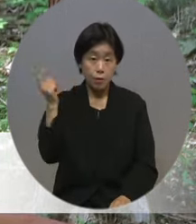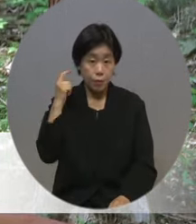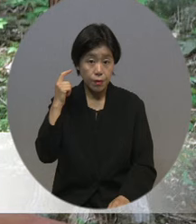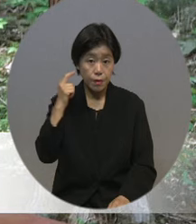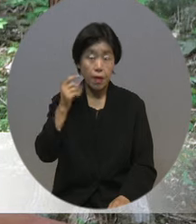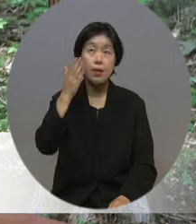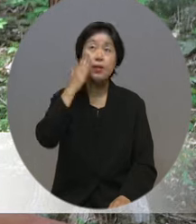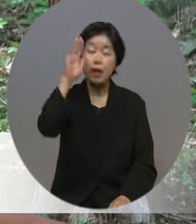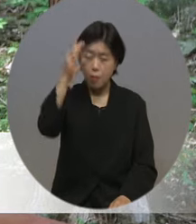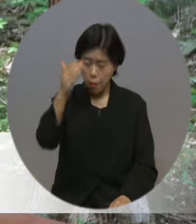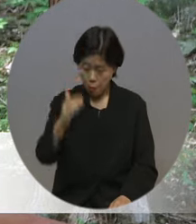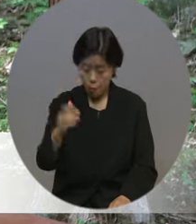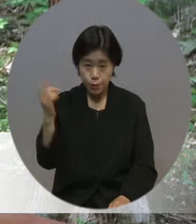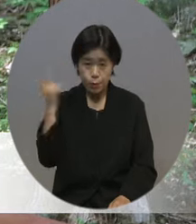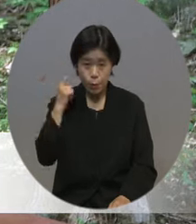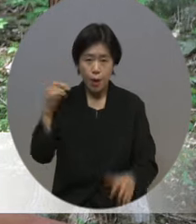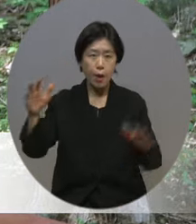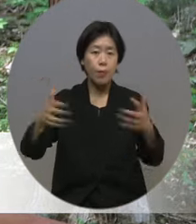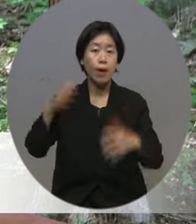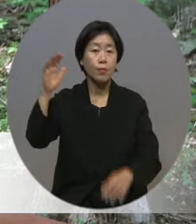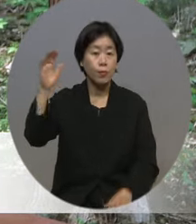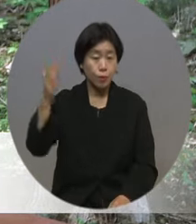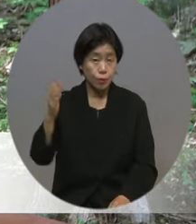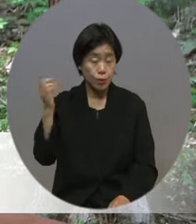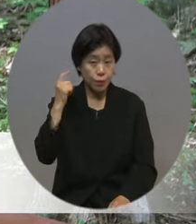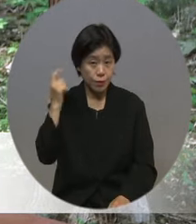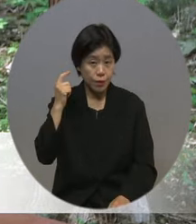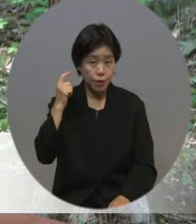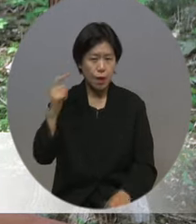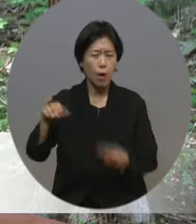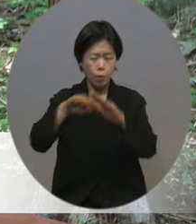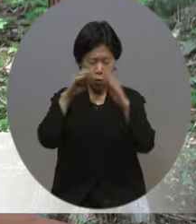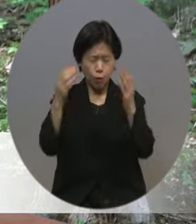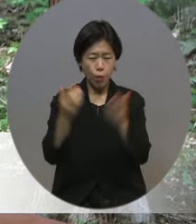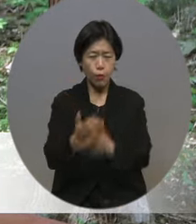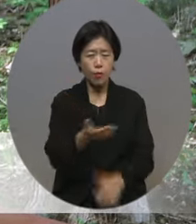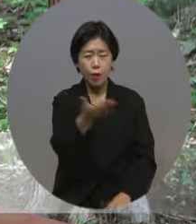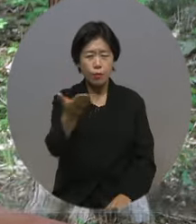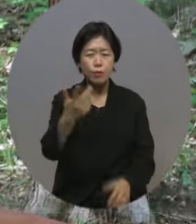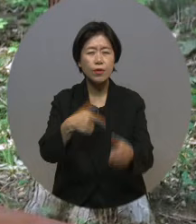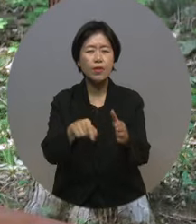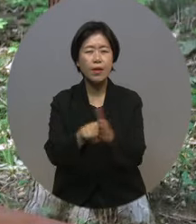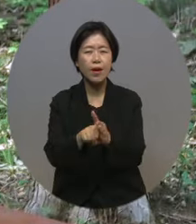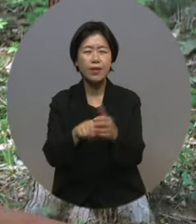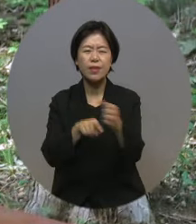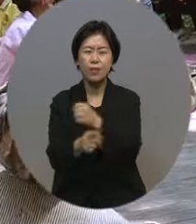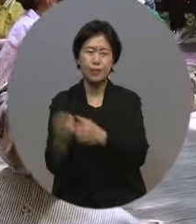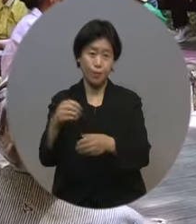소리도 바람 소리도 여러분에게 어떤 주는 메시지가 다 있습니다.